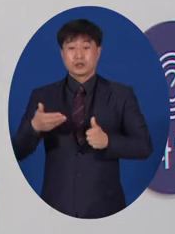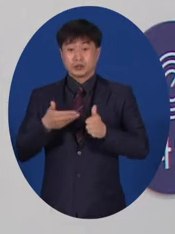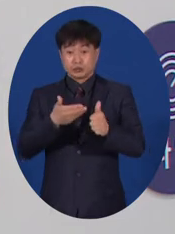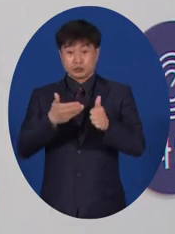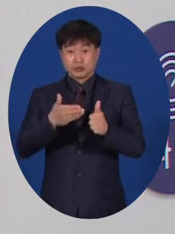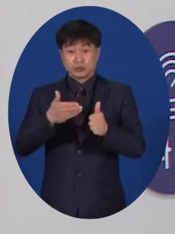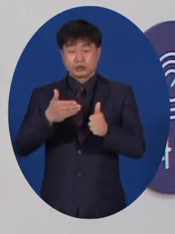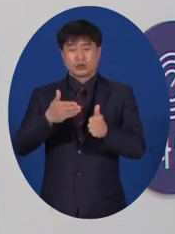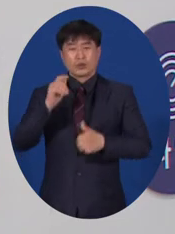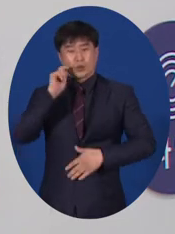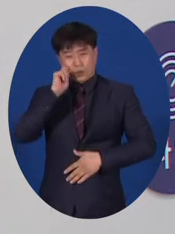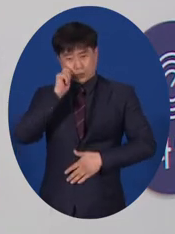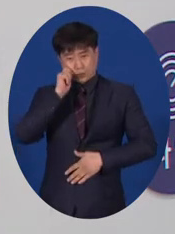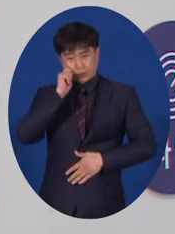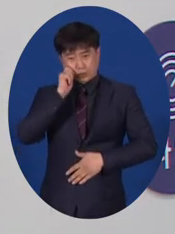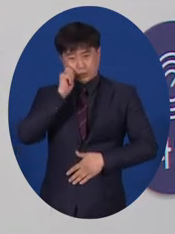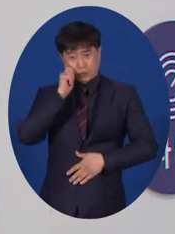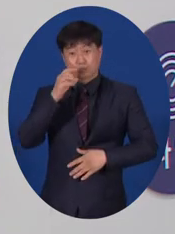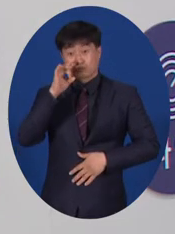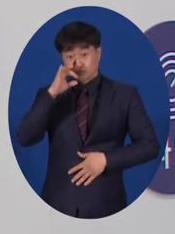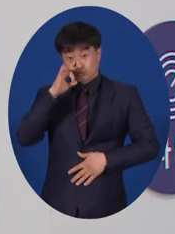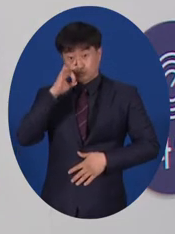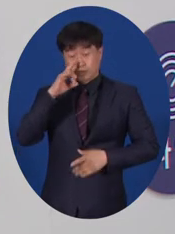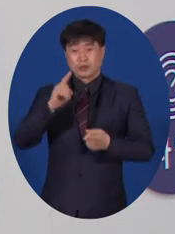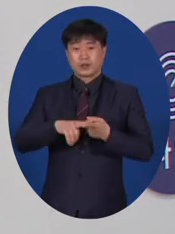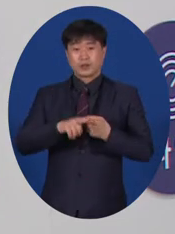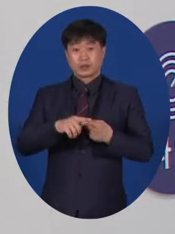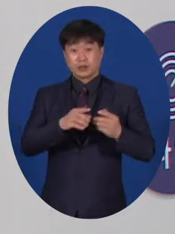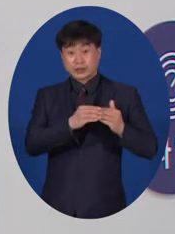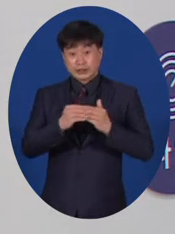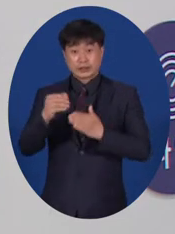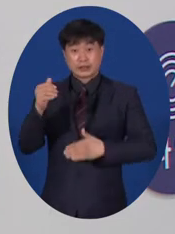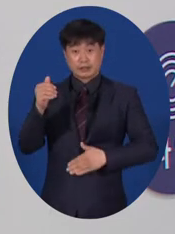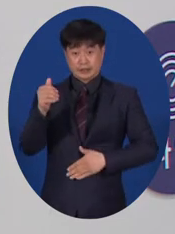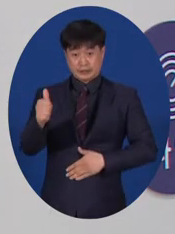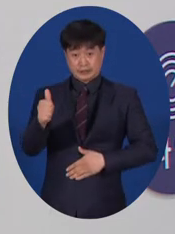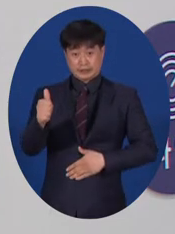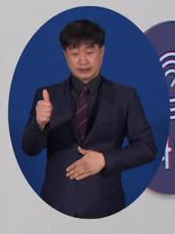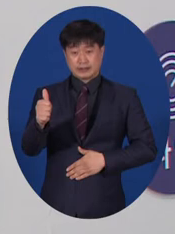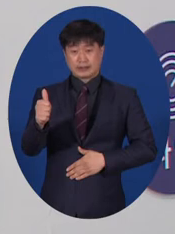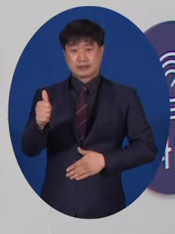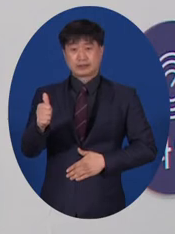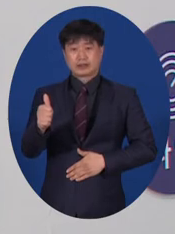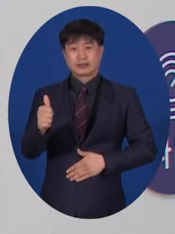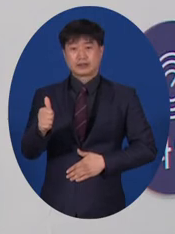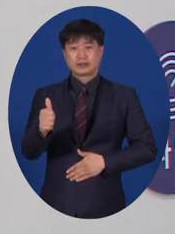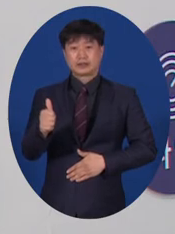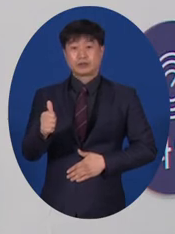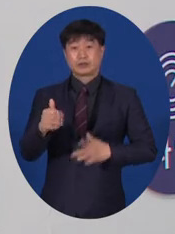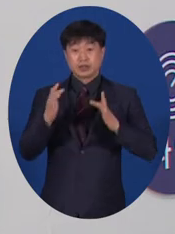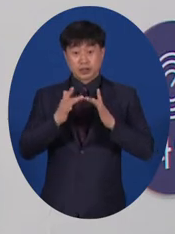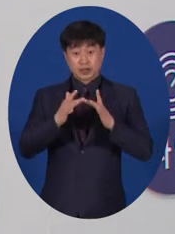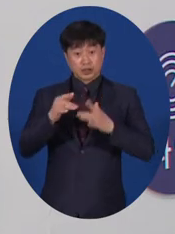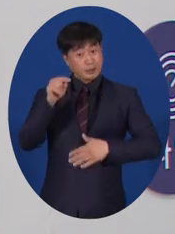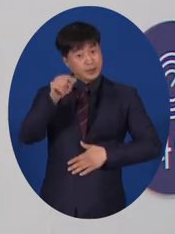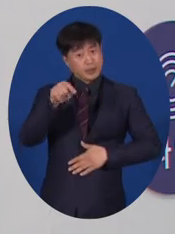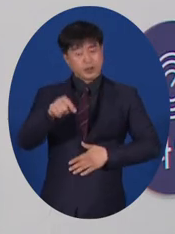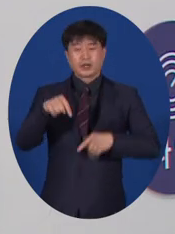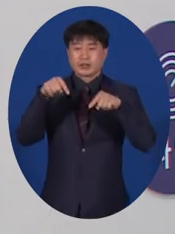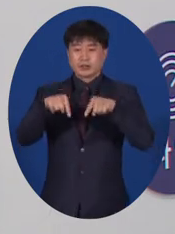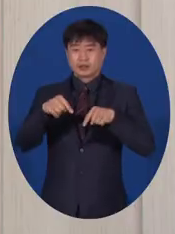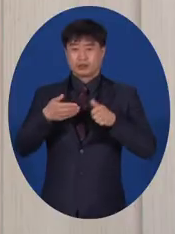양육에 대한 어려움이나 궁금한 점이 있으면 저희 이제 양육 리더들이 온라인,